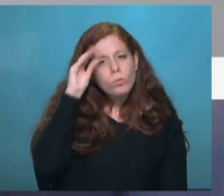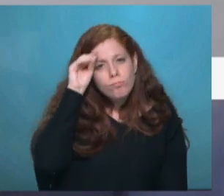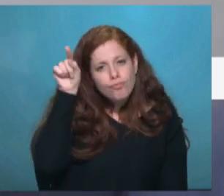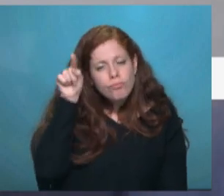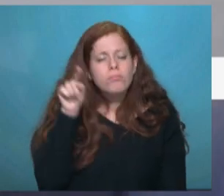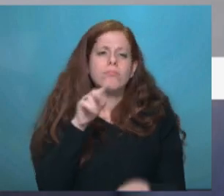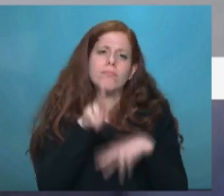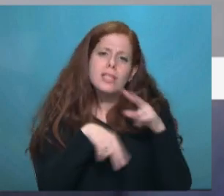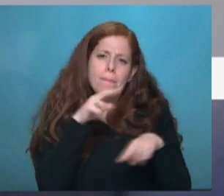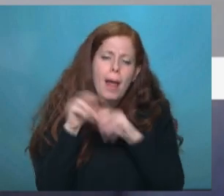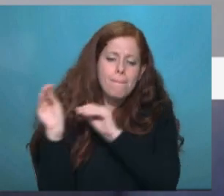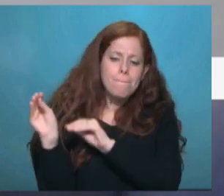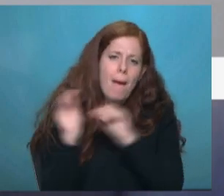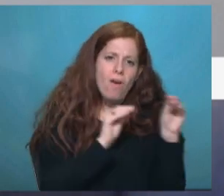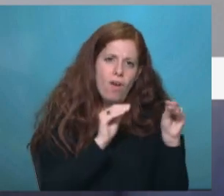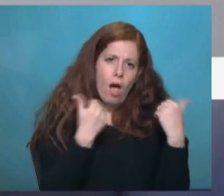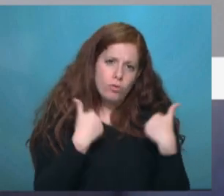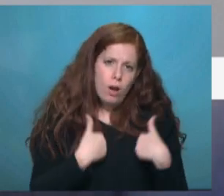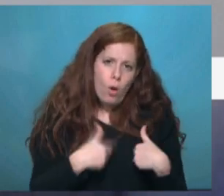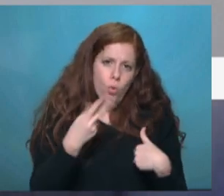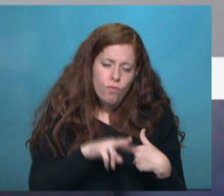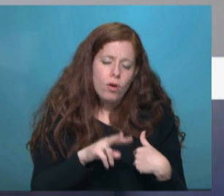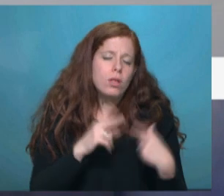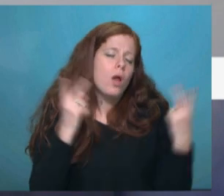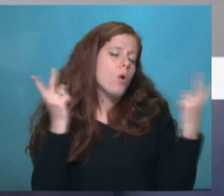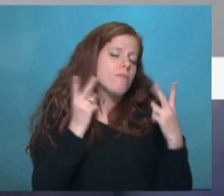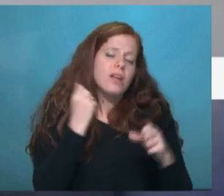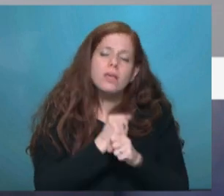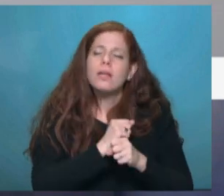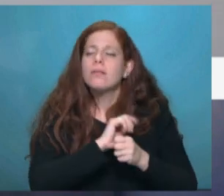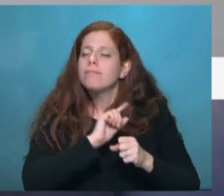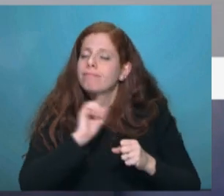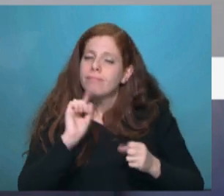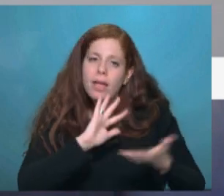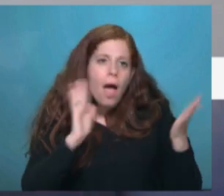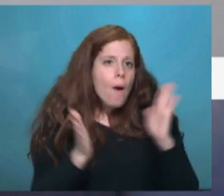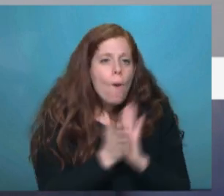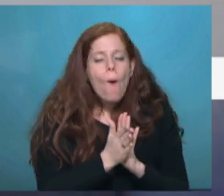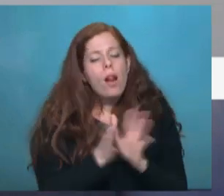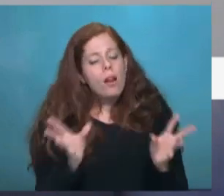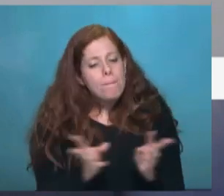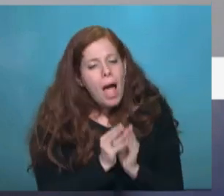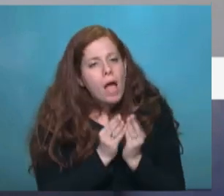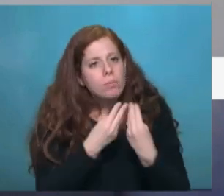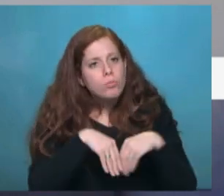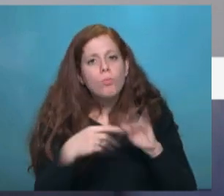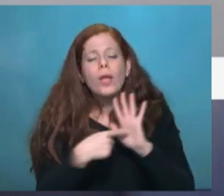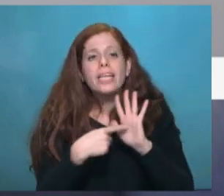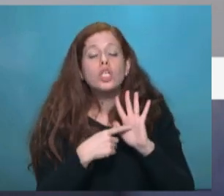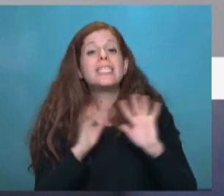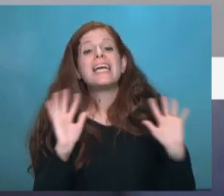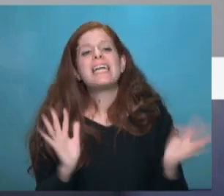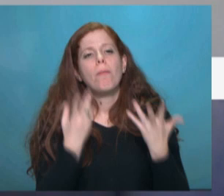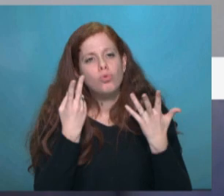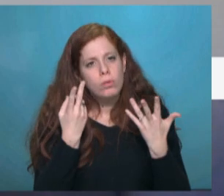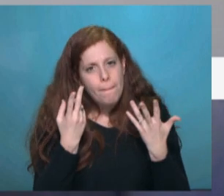מטפל בעברה. אנחנו כמובן נעשה את כל המאמצים בשיתוף עם המשפחות, כדי שזה יהיה כמה שיותר מהר